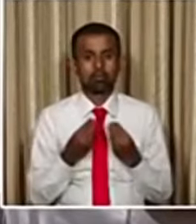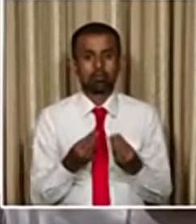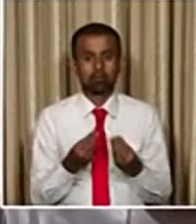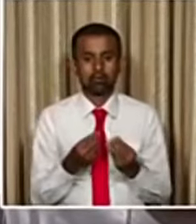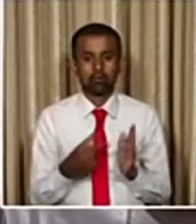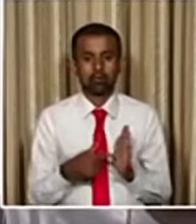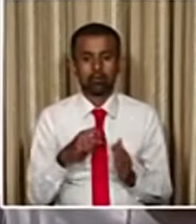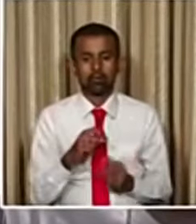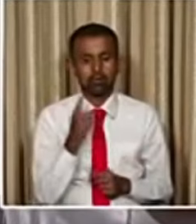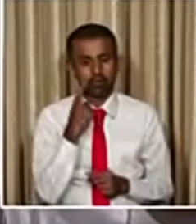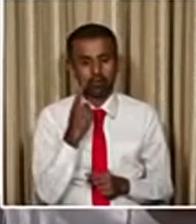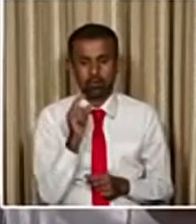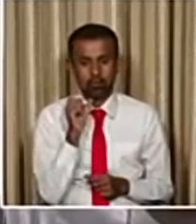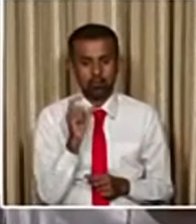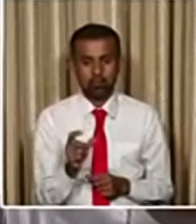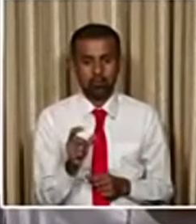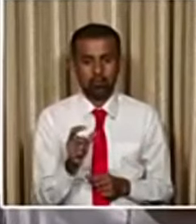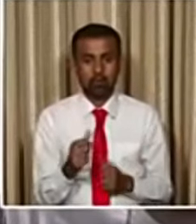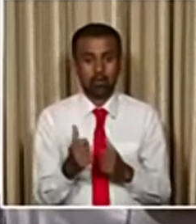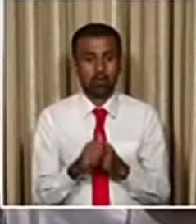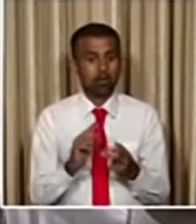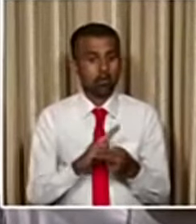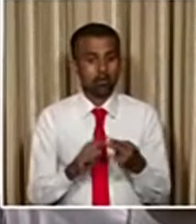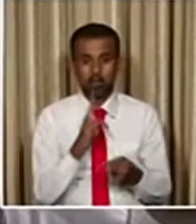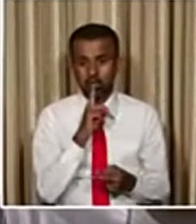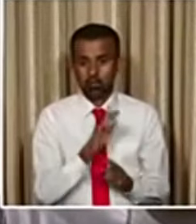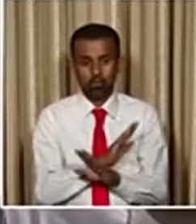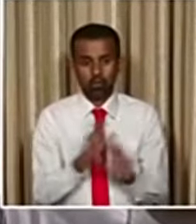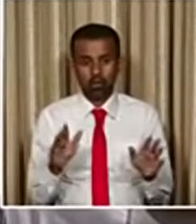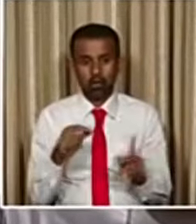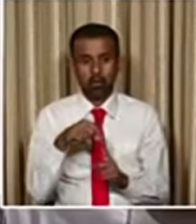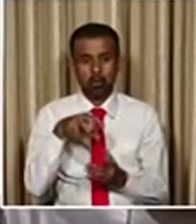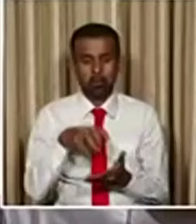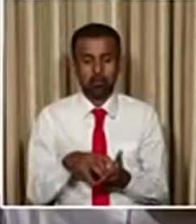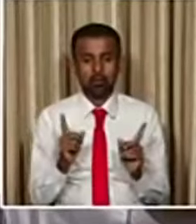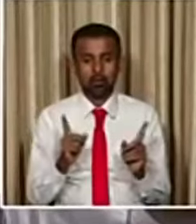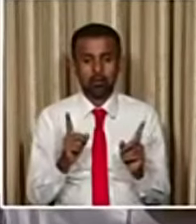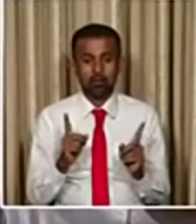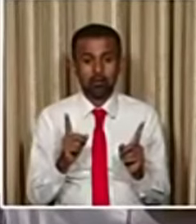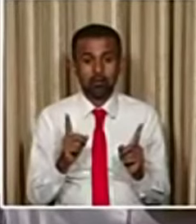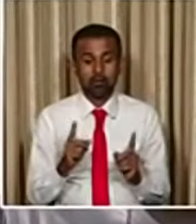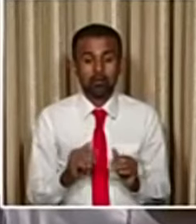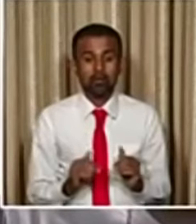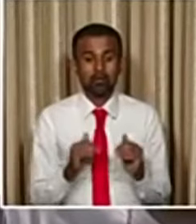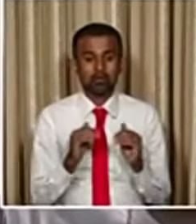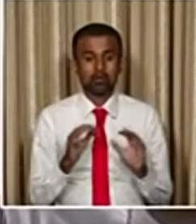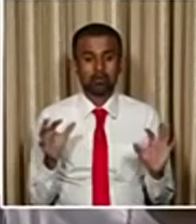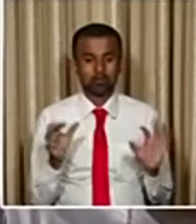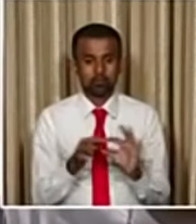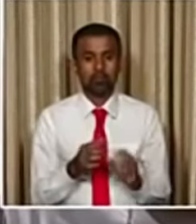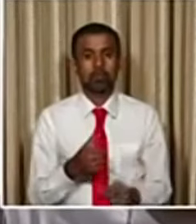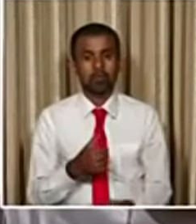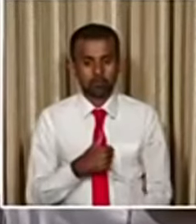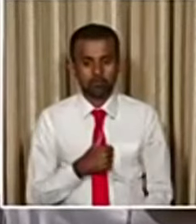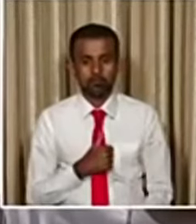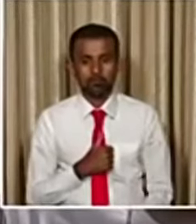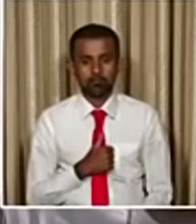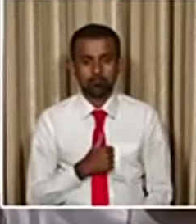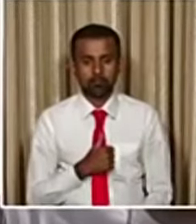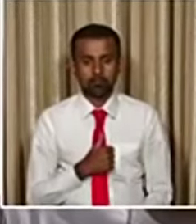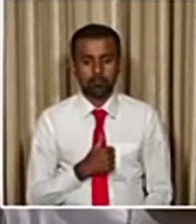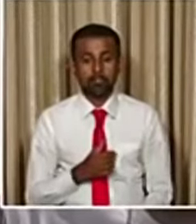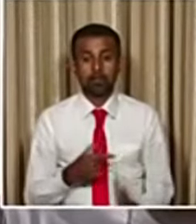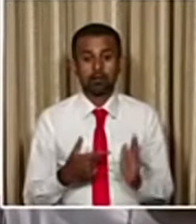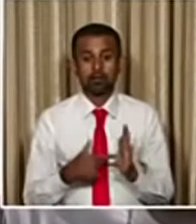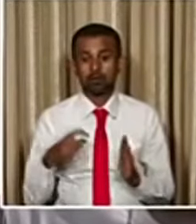ඔබතුමා තාක්ෂණිකව හිතන්න කියන කාරණාව හිතන මම හදන්න එපා කියන නෙමෙයි. මමත් පළාත් ක්‍රීඩා අමාත්‍යවරයෙක් විදිහට මේ ක්‍රීඩා පිටිය චරිත පාසල සංවර්ධනයට සම්බන්ධ කැමති කෙනෙක් විදිහට ඒක නත්